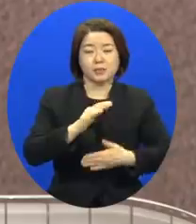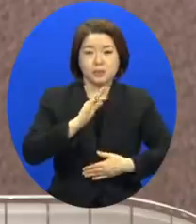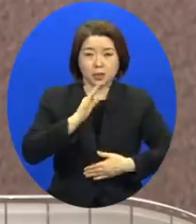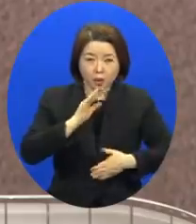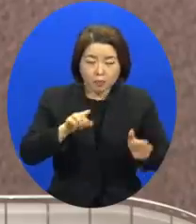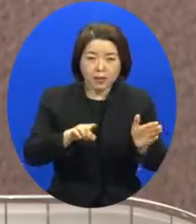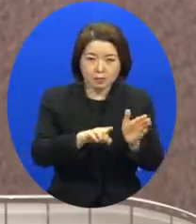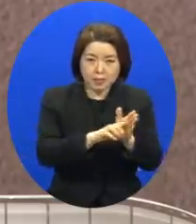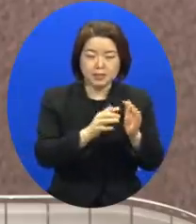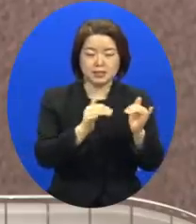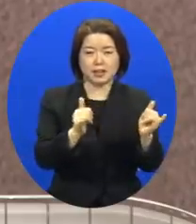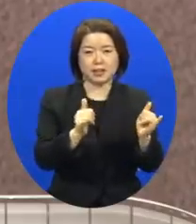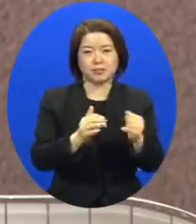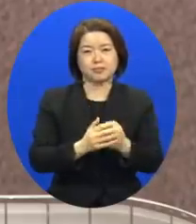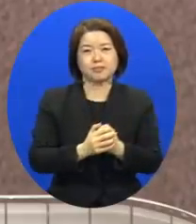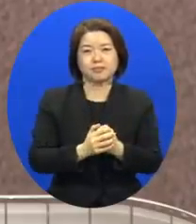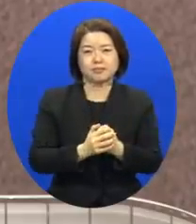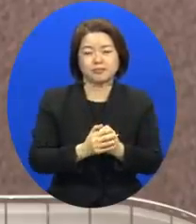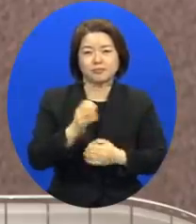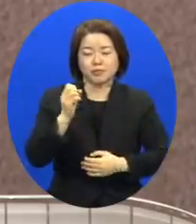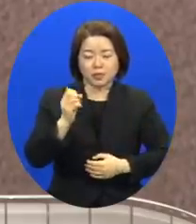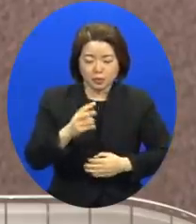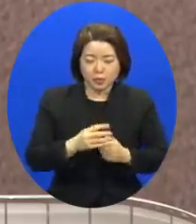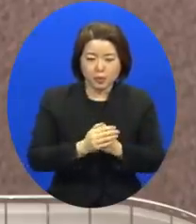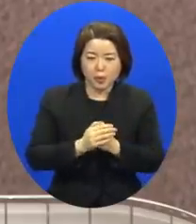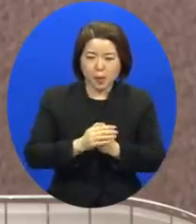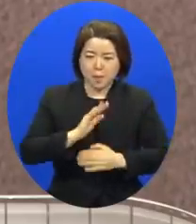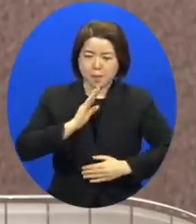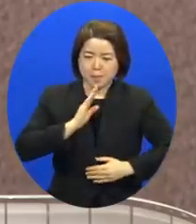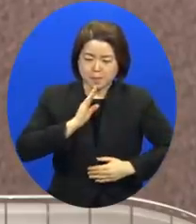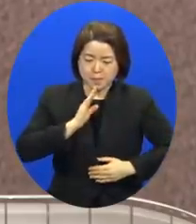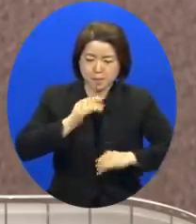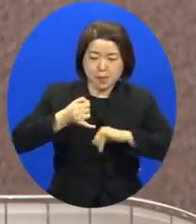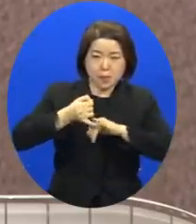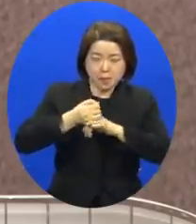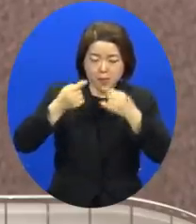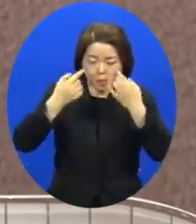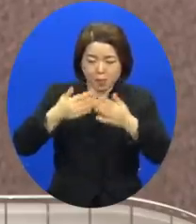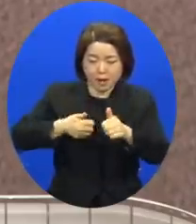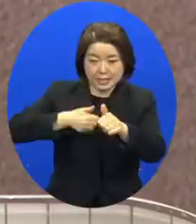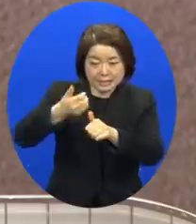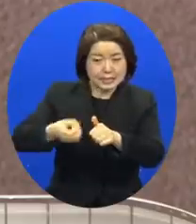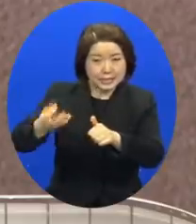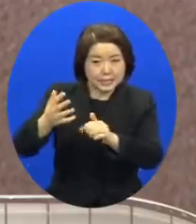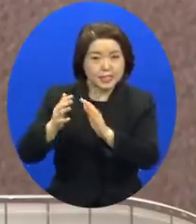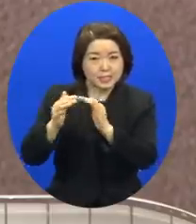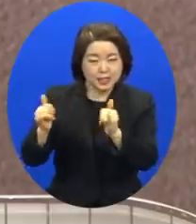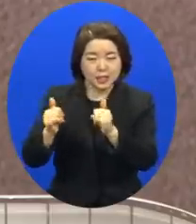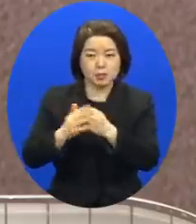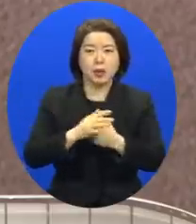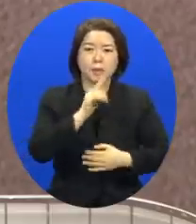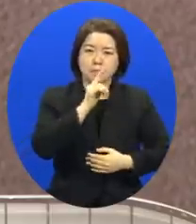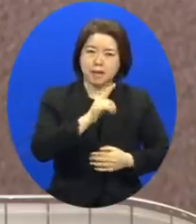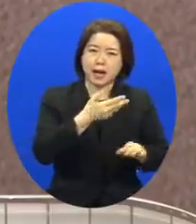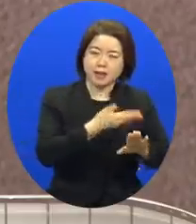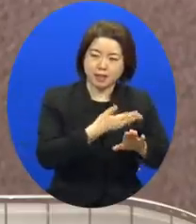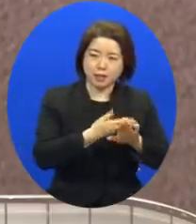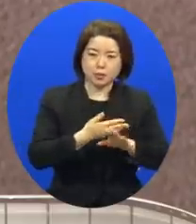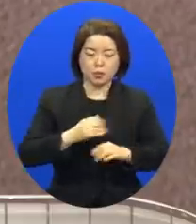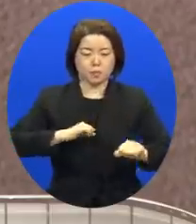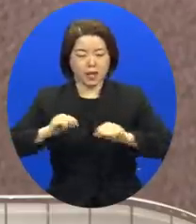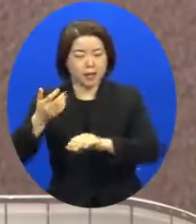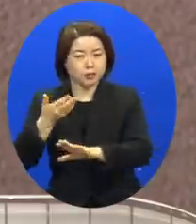사람 그래서 반드시 승리한다는 확신이 있는 사람은 말이 다르고 행동이다 려고 얼굴표정이